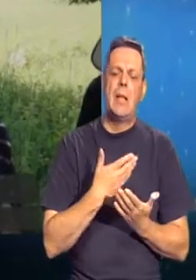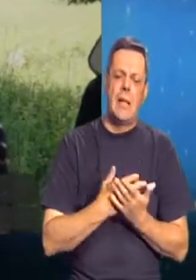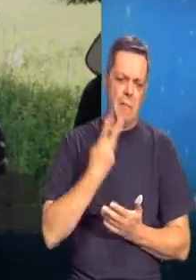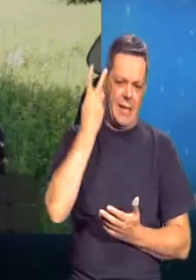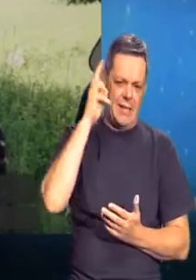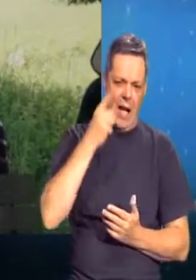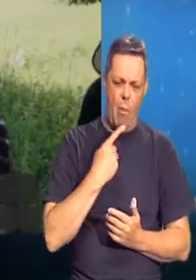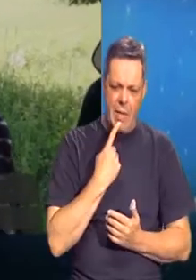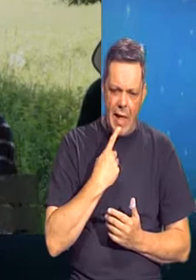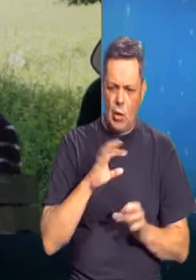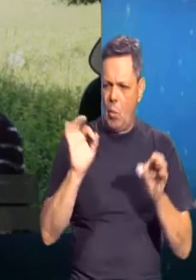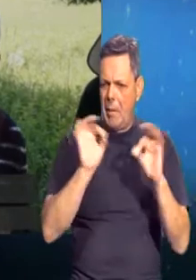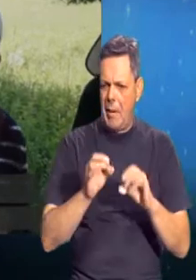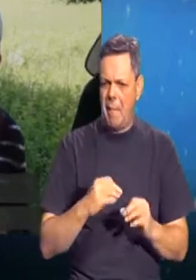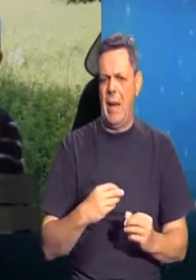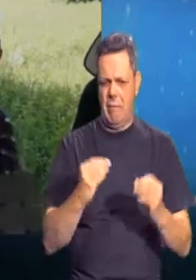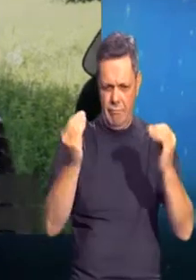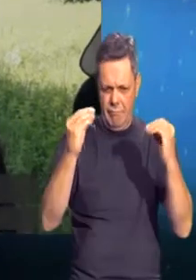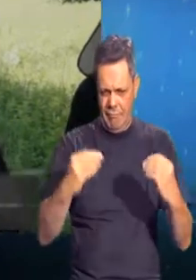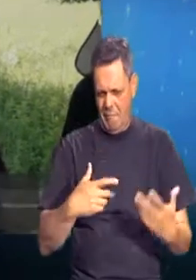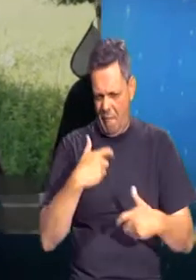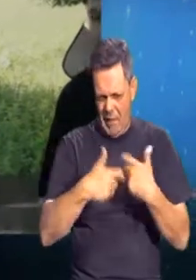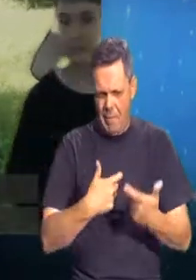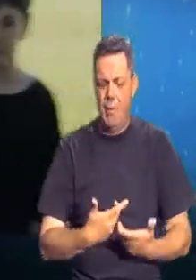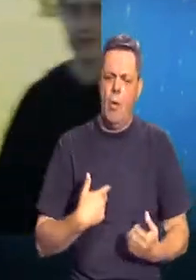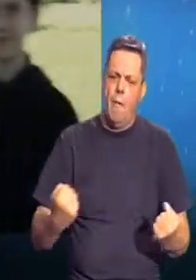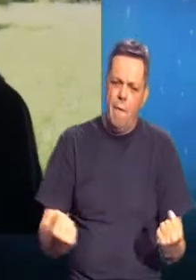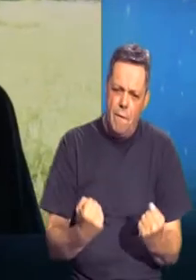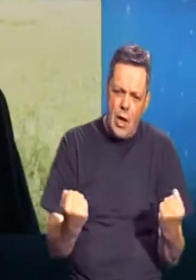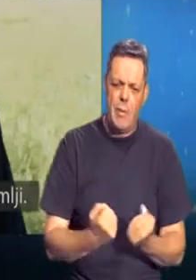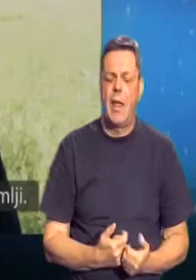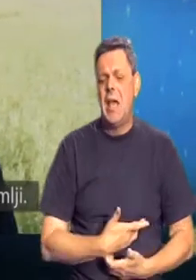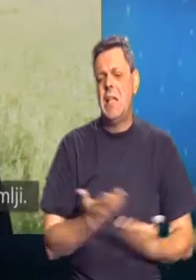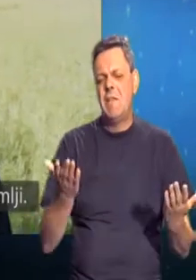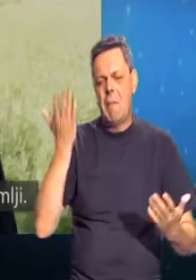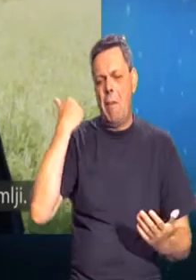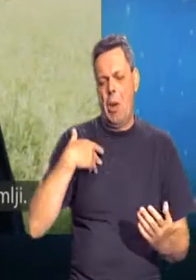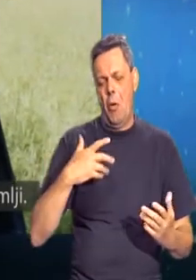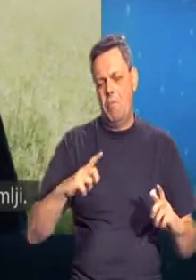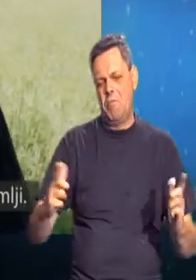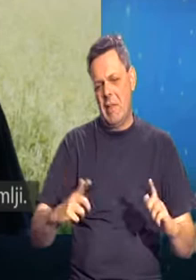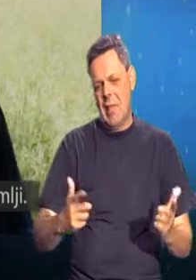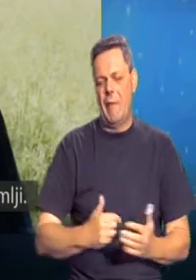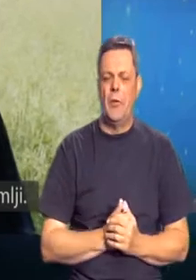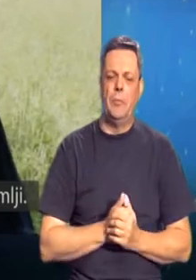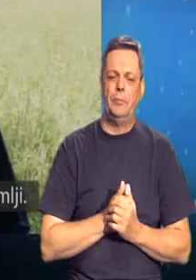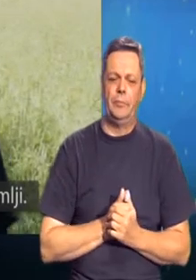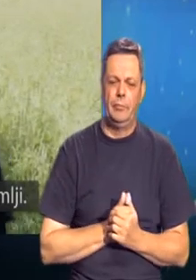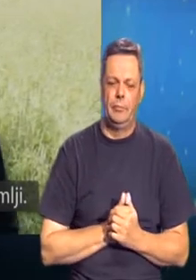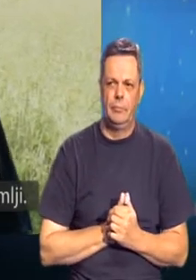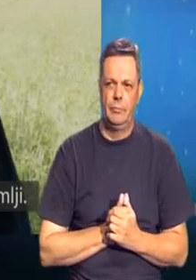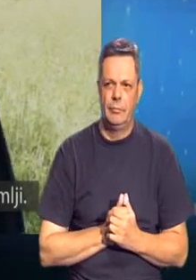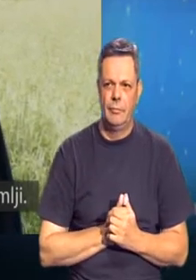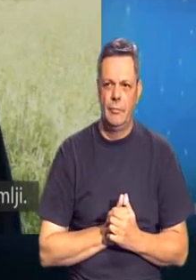na stranom jeziku, pripremili scenarije, uvježbavali. U svakom slučaju svima je bilo zabavno sam proces stvaranja